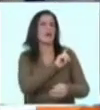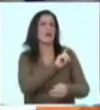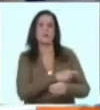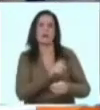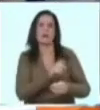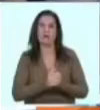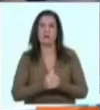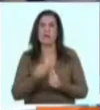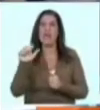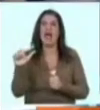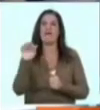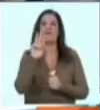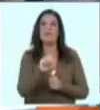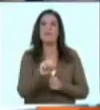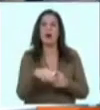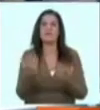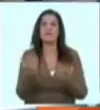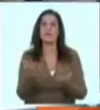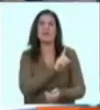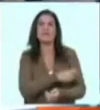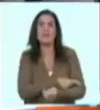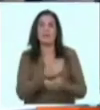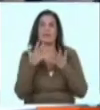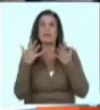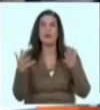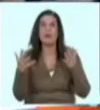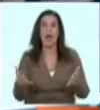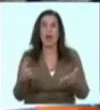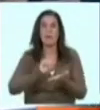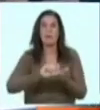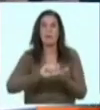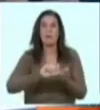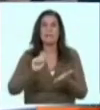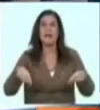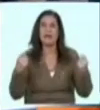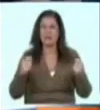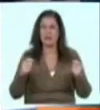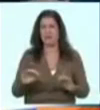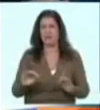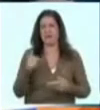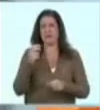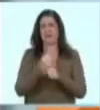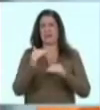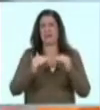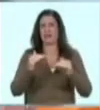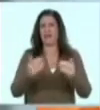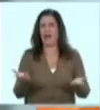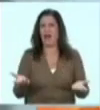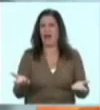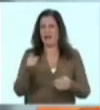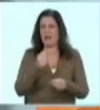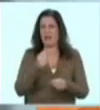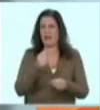כזאת. אגף שלם במשרד החינוך, אתה משווה, מיקי? אתה יודע מה זה? עכשיו אני מבקש ממך לא יותר